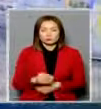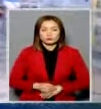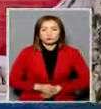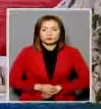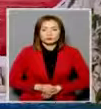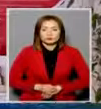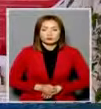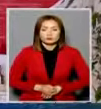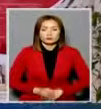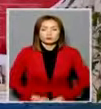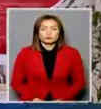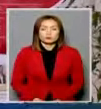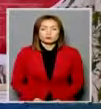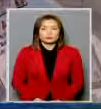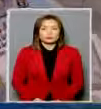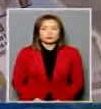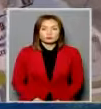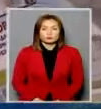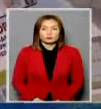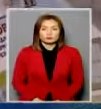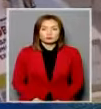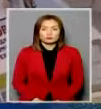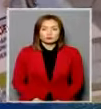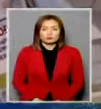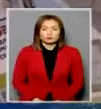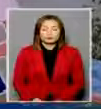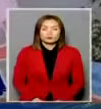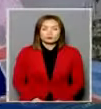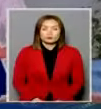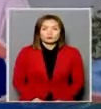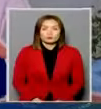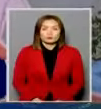организовывать как можно чаще. Астанай Бакыт, Жарылғас Жалғасұлы, телеканал Атырау.